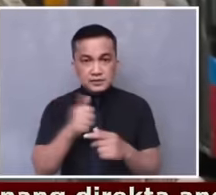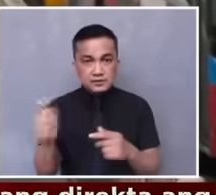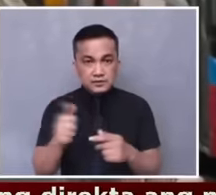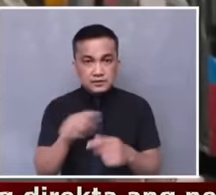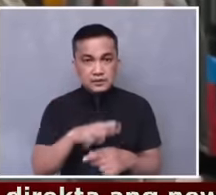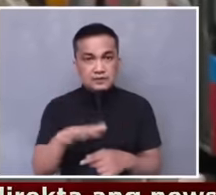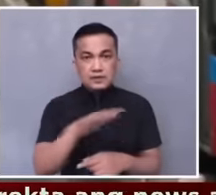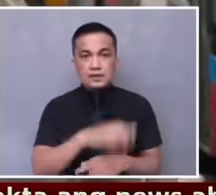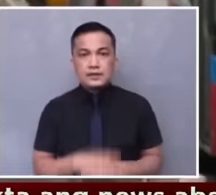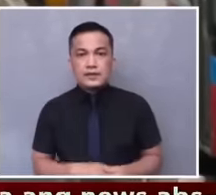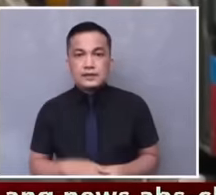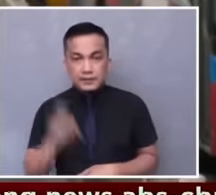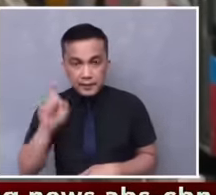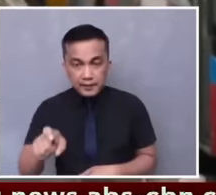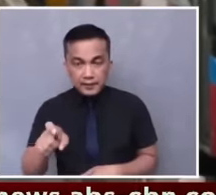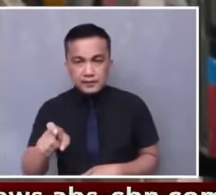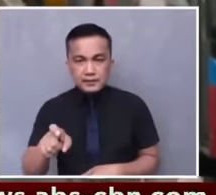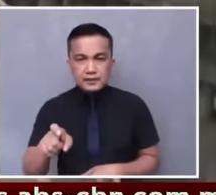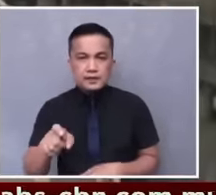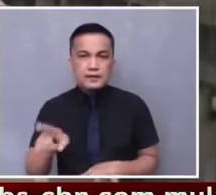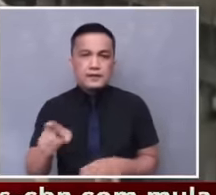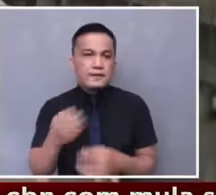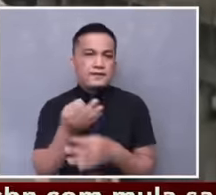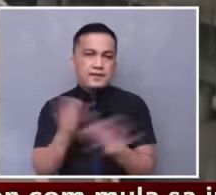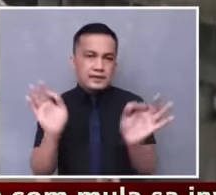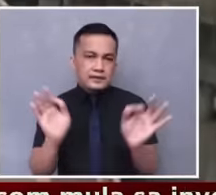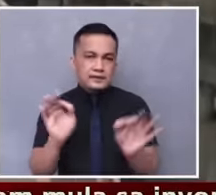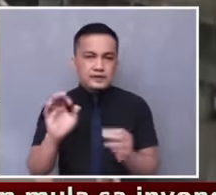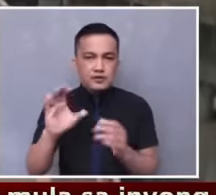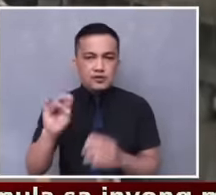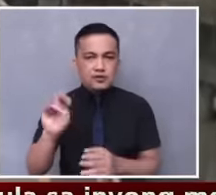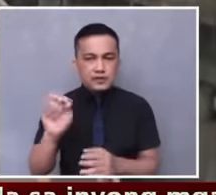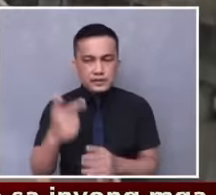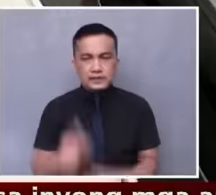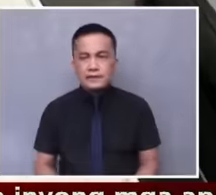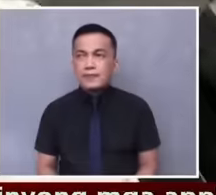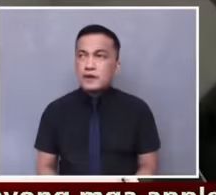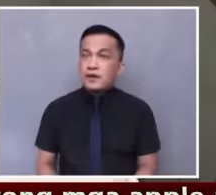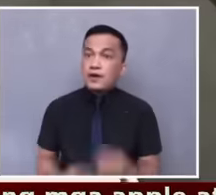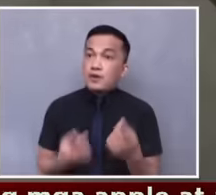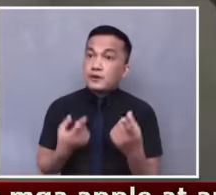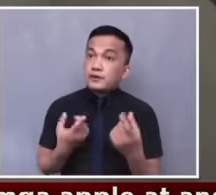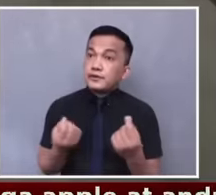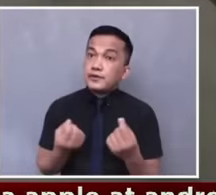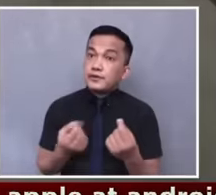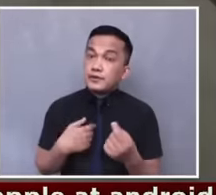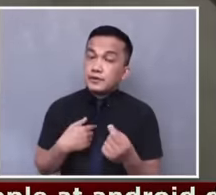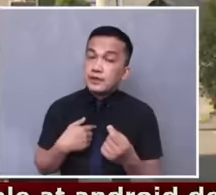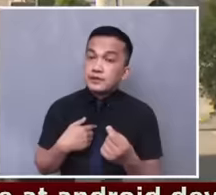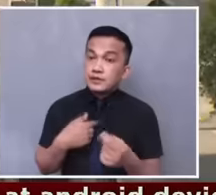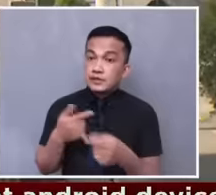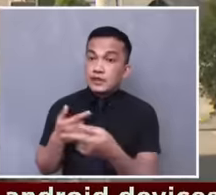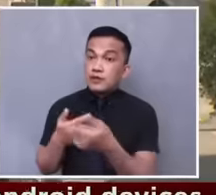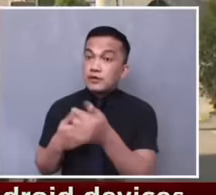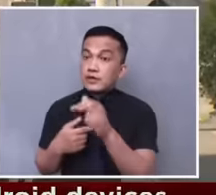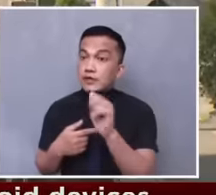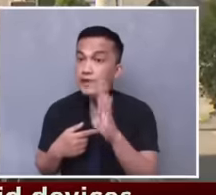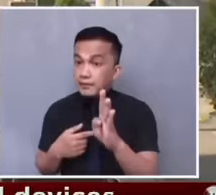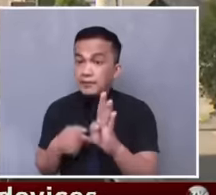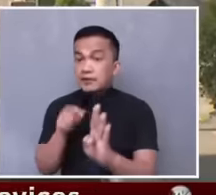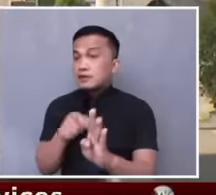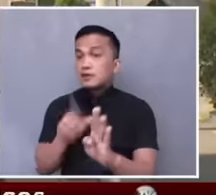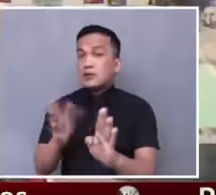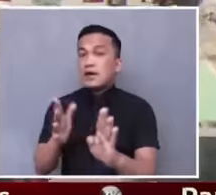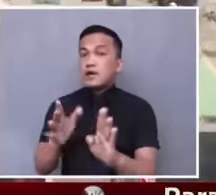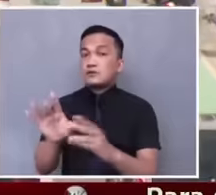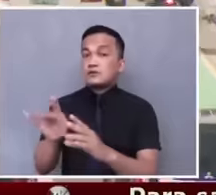kaya dapat exempted sa coding. Ang gagawin na lang namin is that kung grab ka, talagang we have no choice. If a